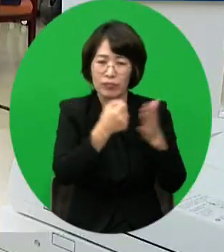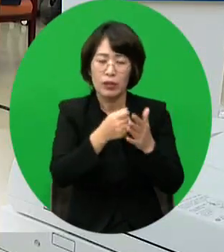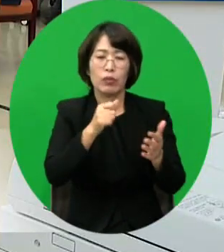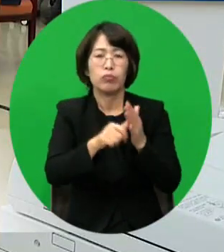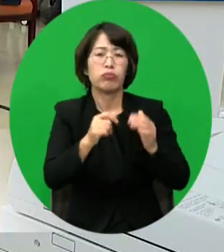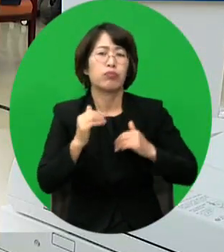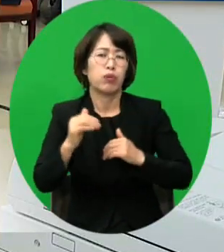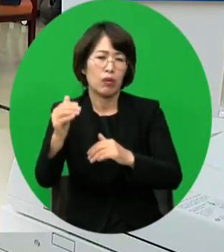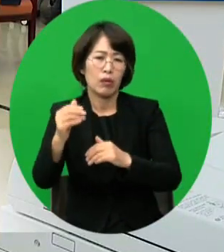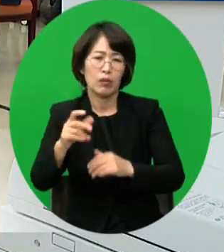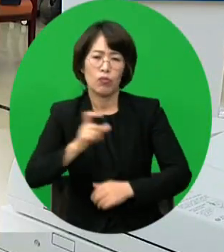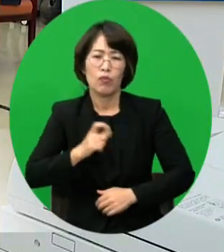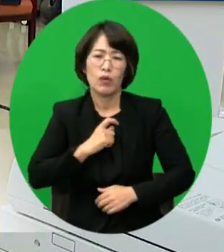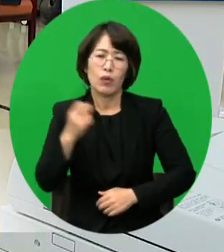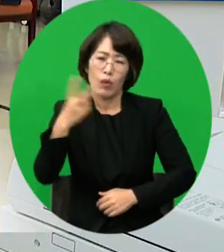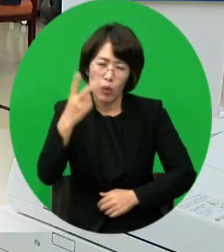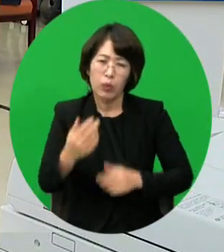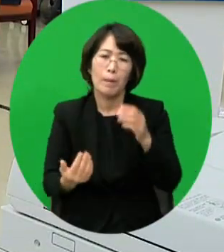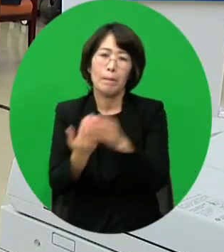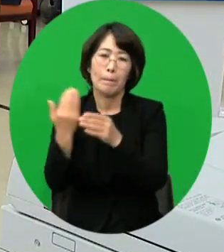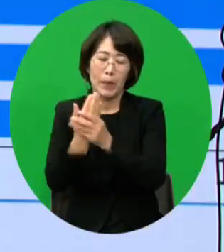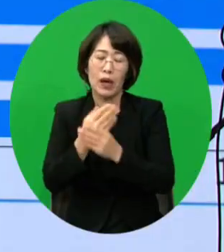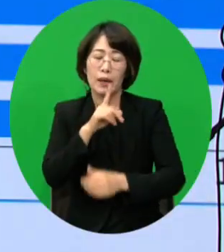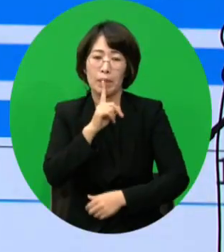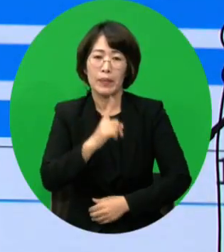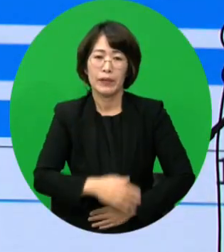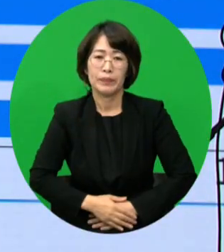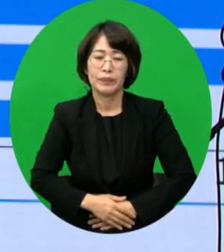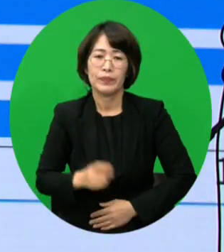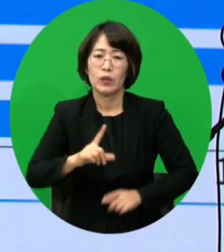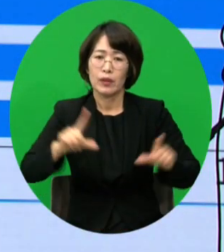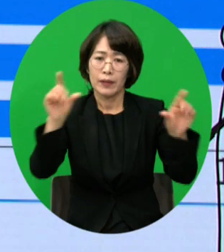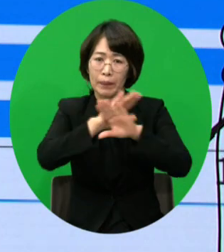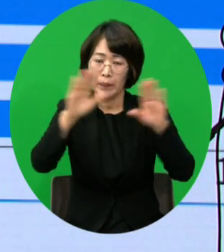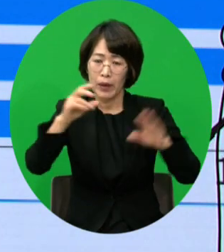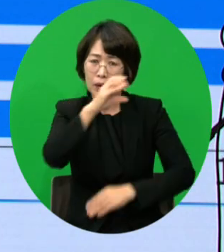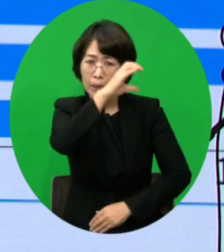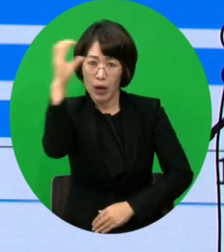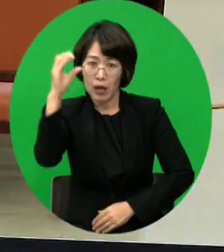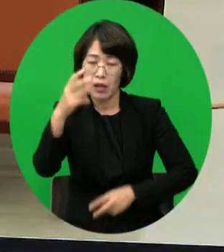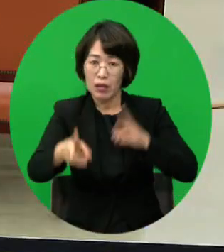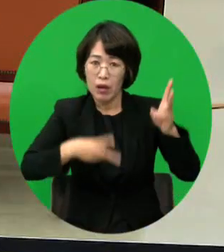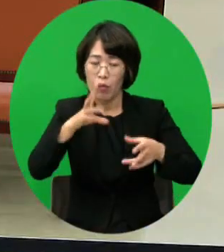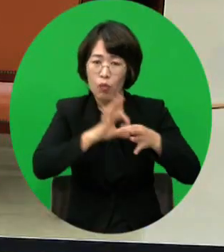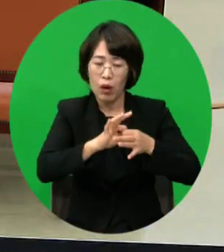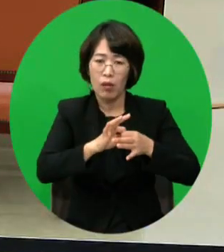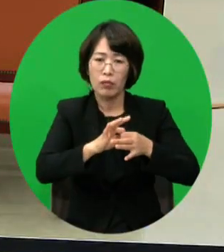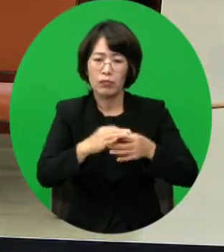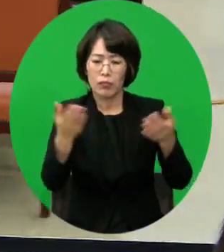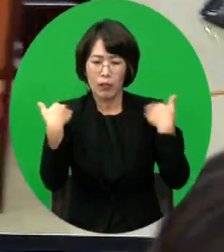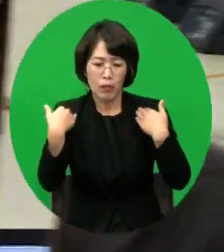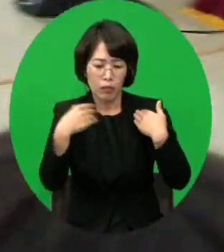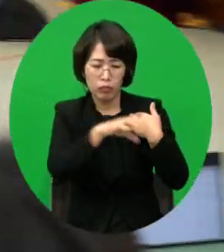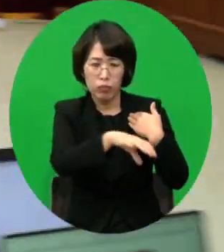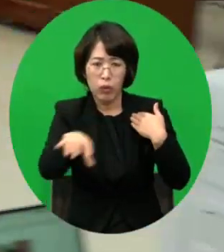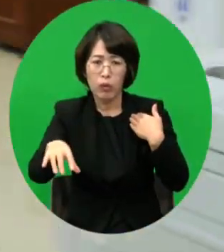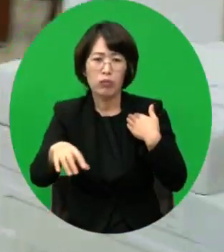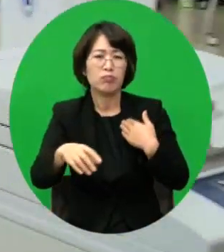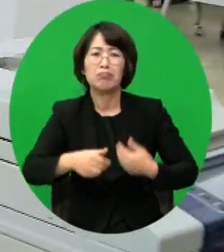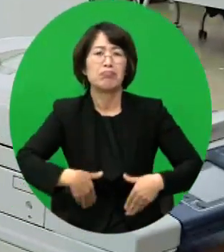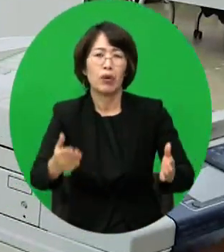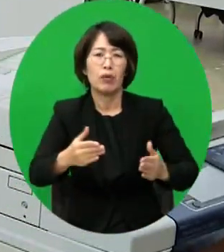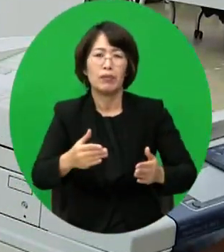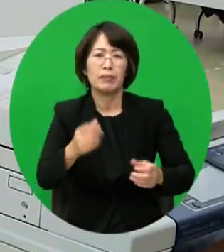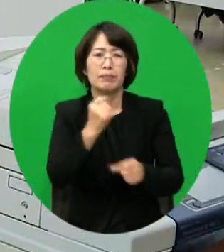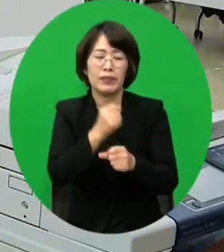과정에서 의혹이 제기되고 있다고 지적했습니다. 또 기상전광판 사업과 관련해 필요 없는 위치에 설치된 학교도 있다며